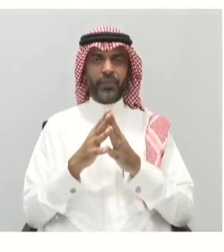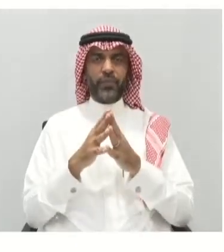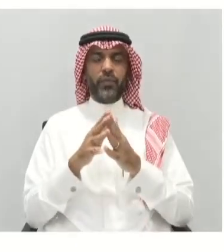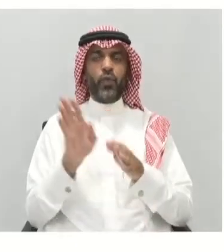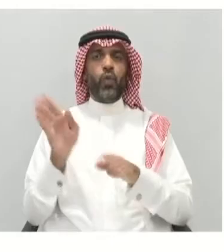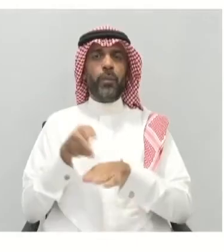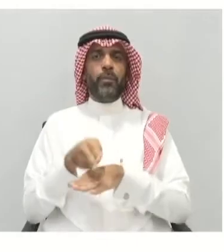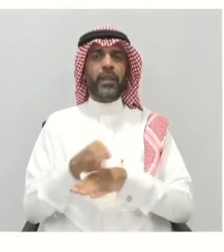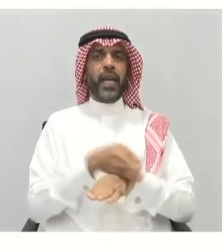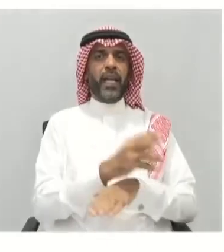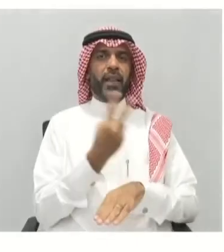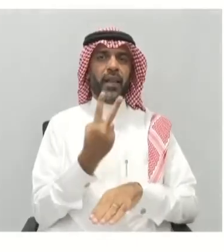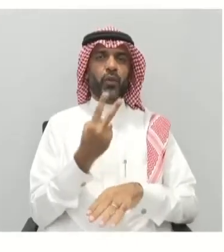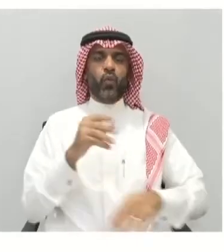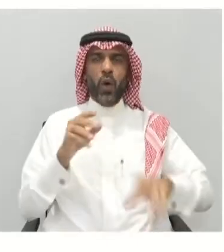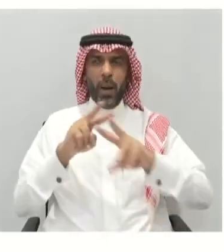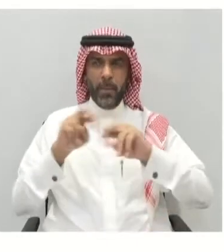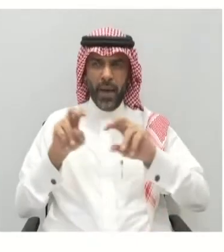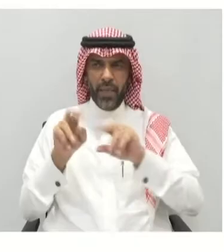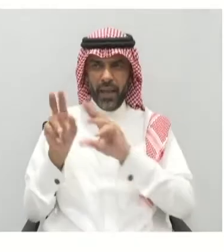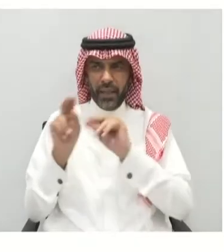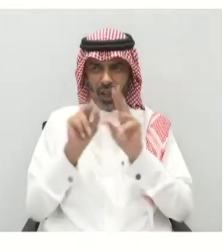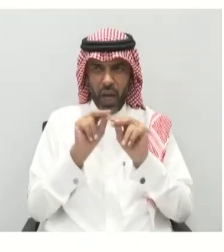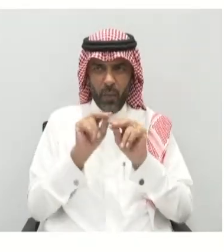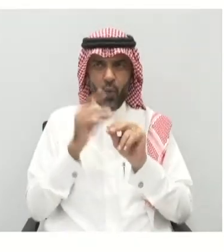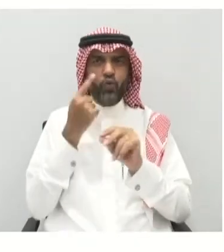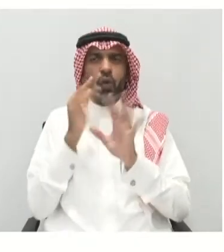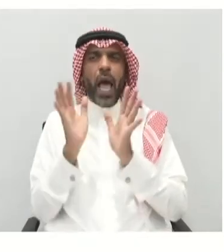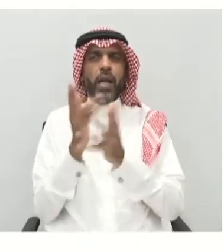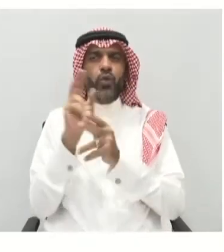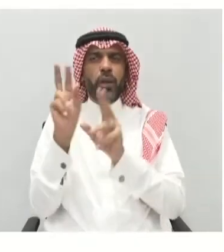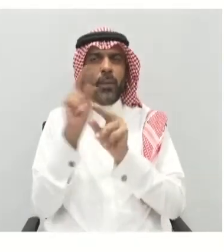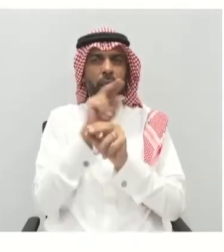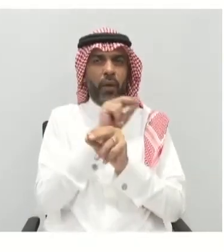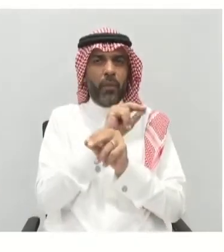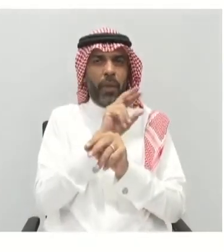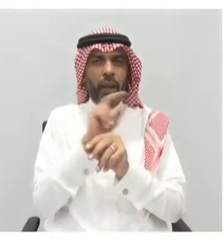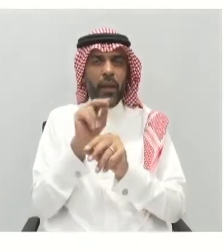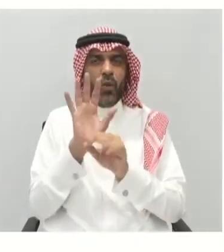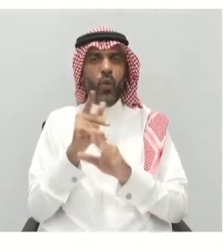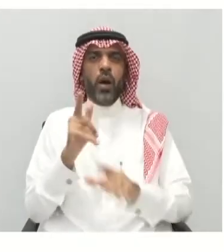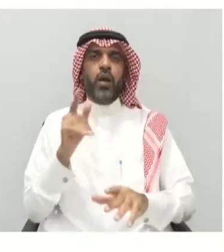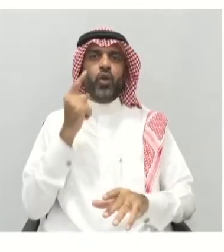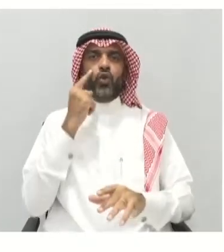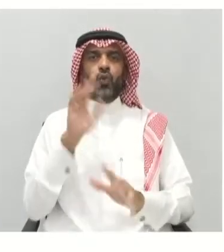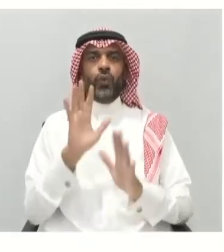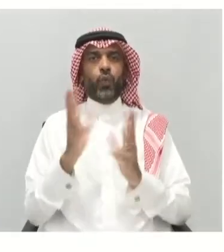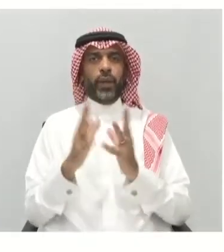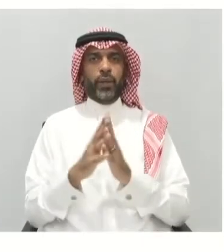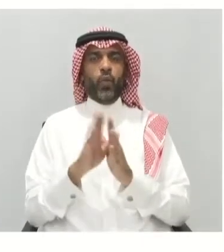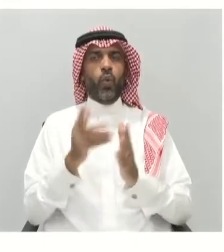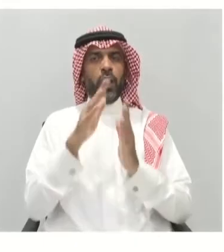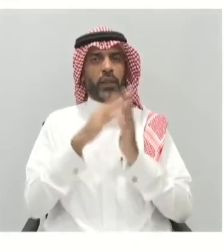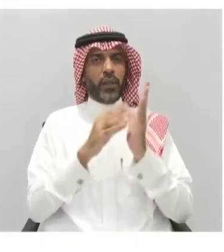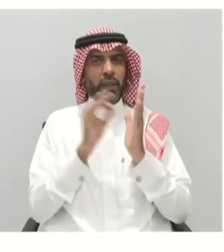مختلفين والبحث عن التشابه والتماثل الموجود بينهما واعتماد على هذا التشابه نستنتج